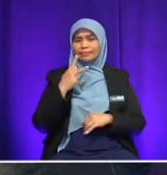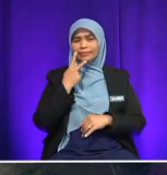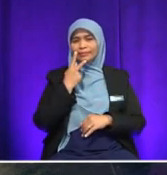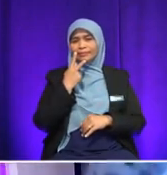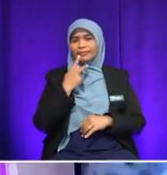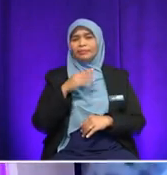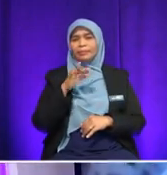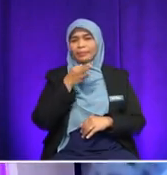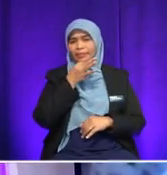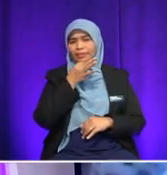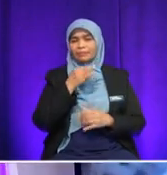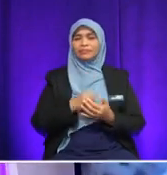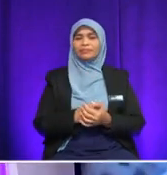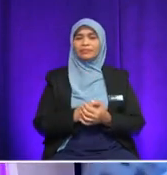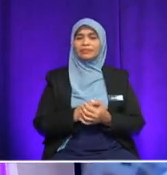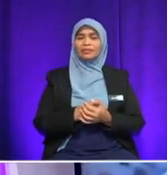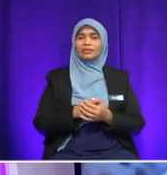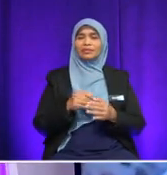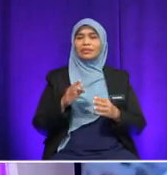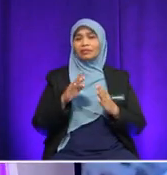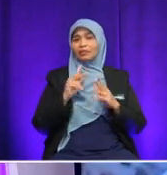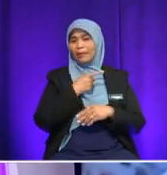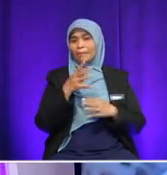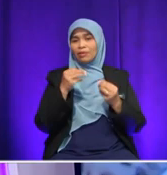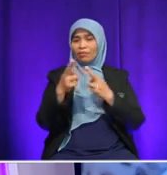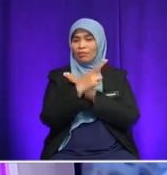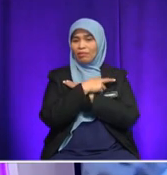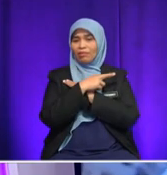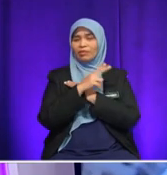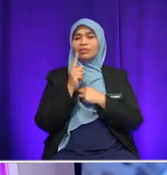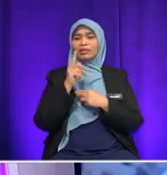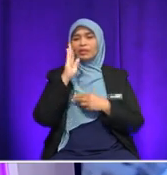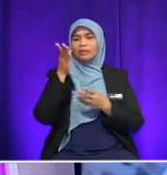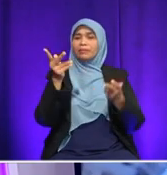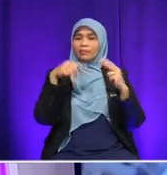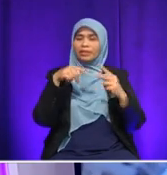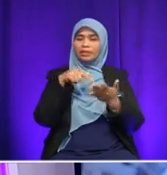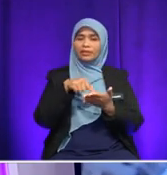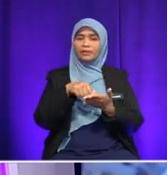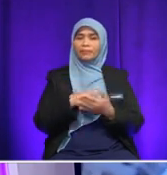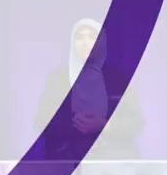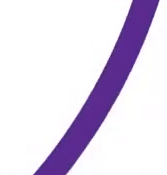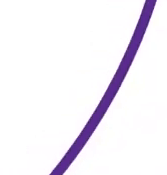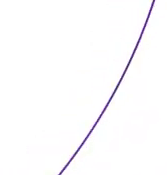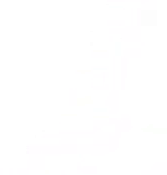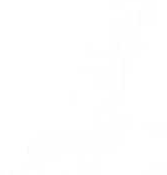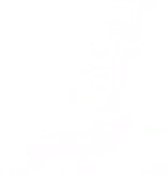tersebut. Betul cikgu? Betul. Okey, baiklah kita nak berhenti rehat. Selepas ini, kita akan kembali dalam Menengah Atas.